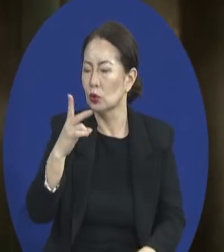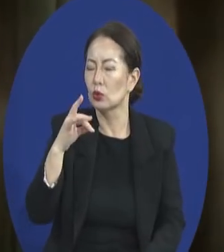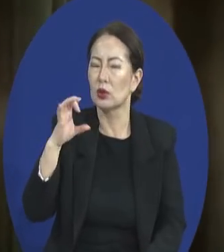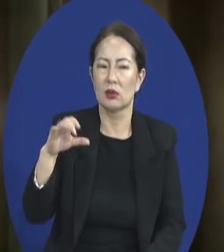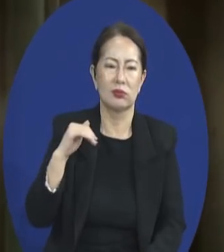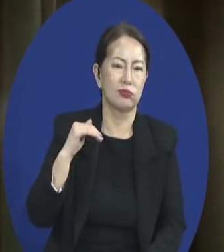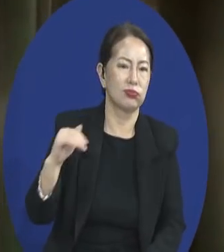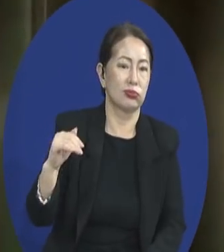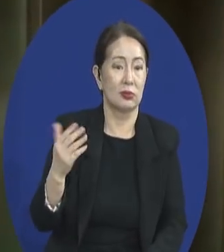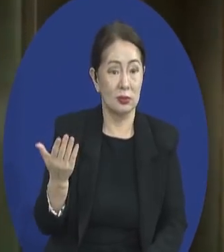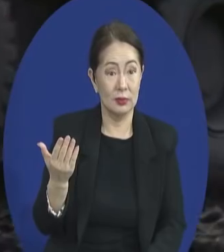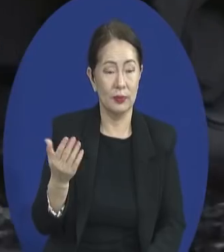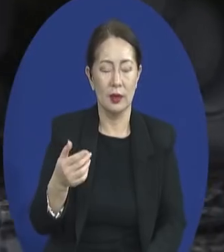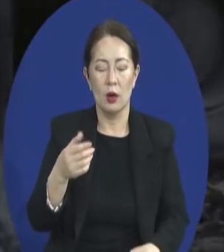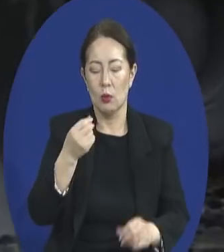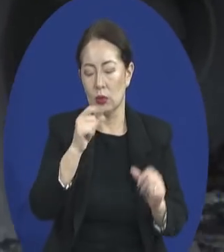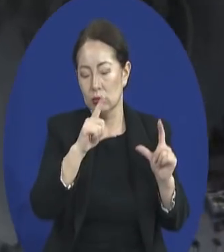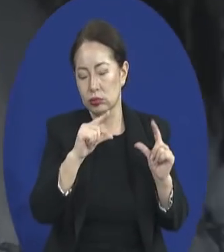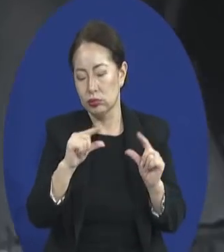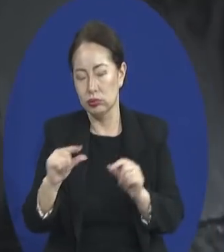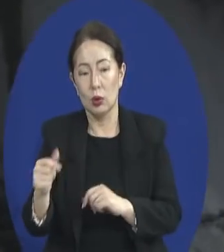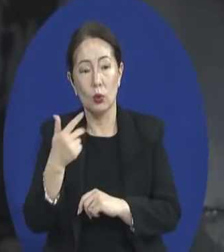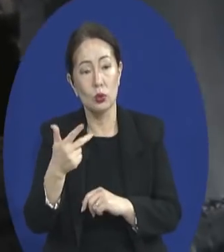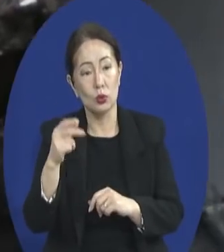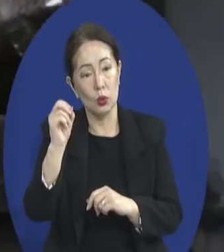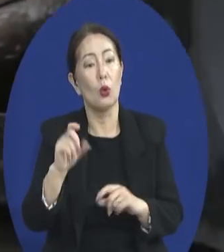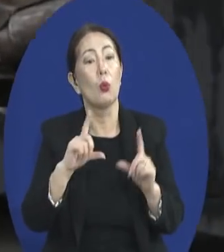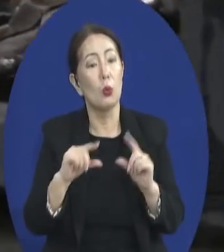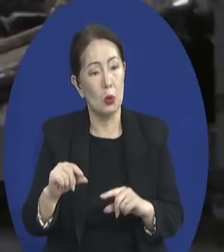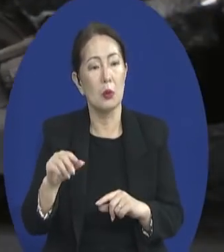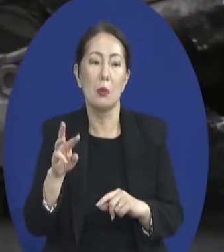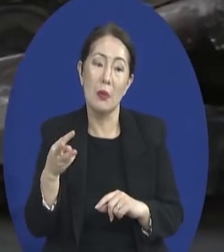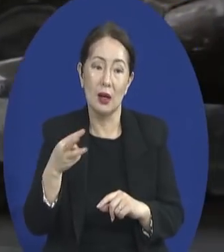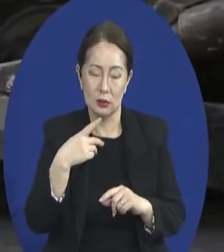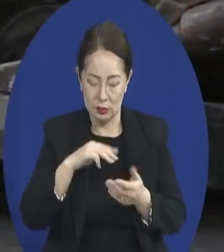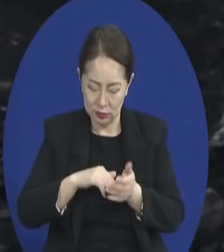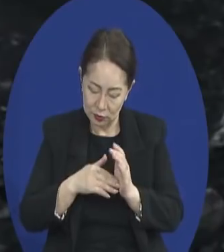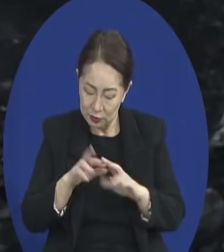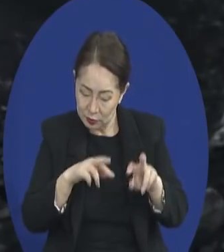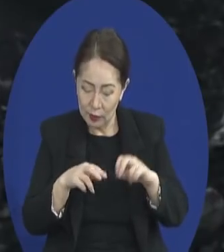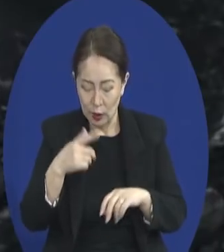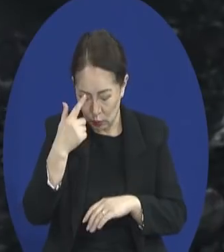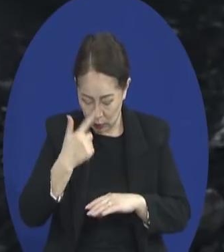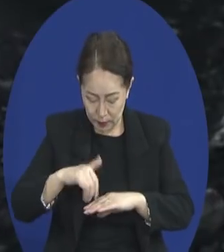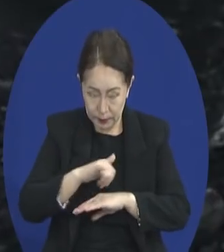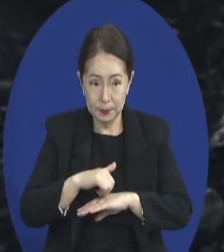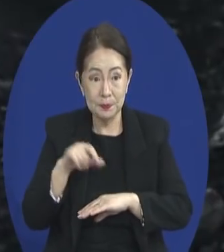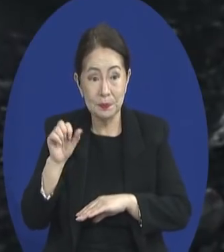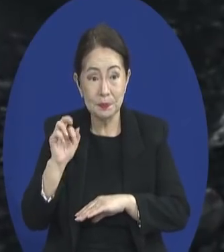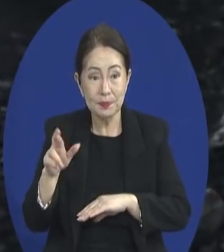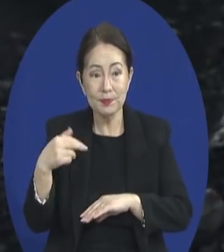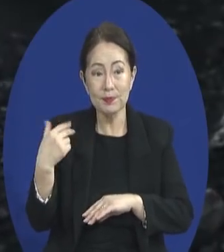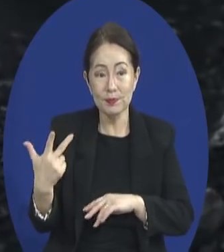онд дахин 33 хувиар буурна гэдэг бол олон янзын таамыг шинжээч төвшүүлж байна. За манай улсын хувьд яг дөнгөж цайны танилцуулсан